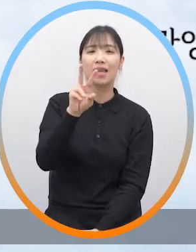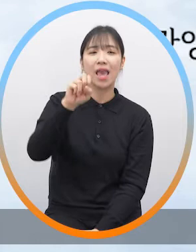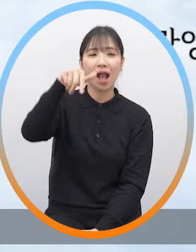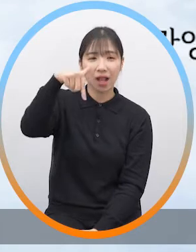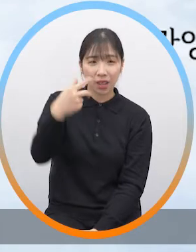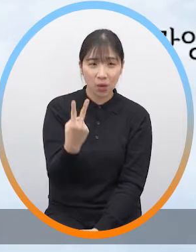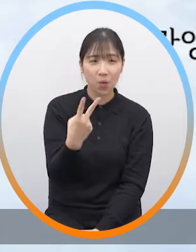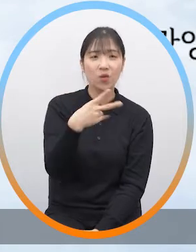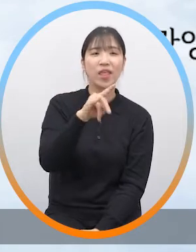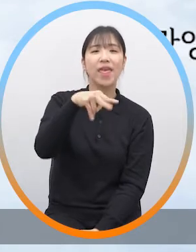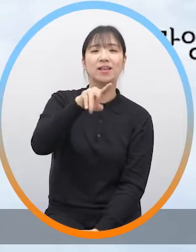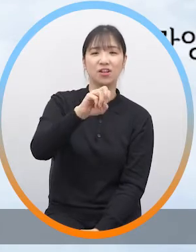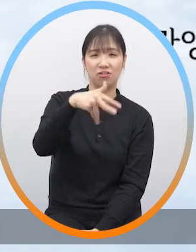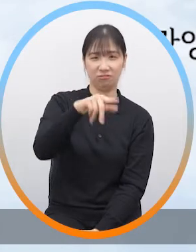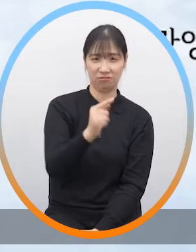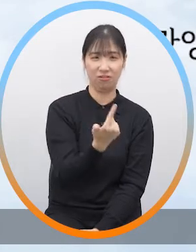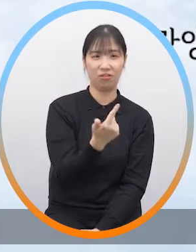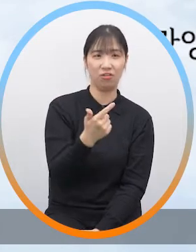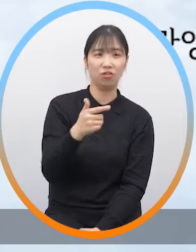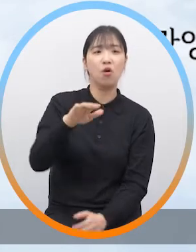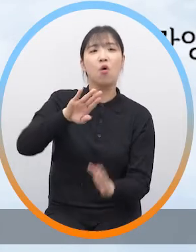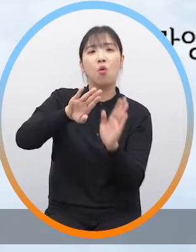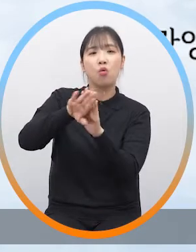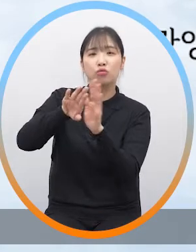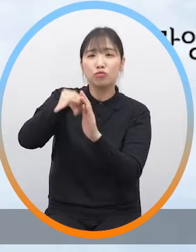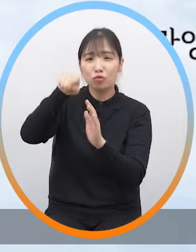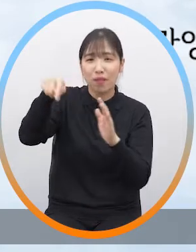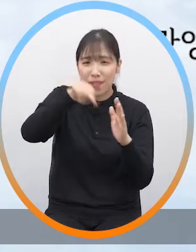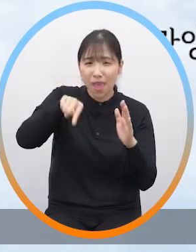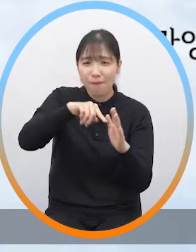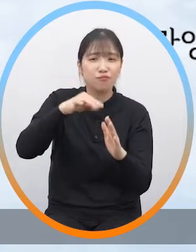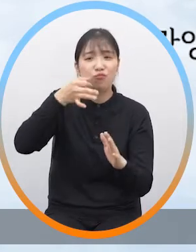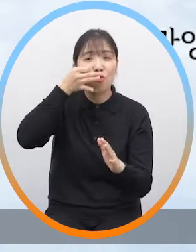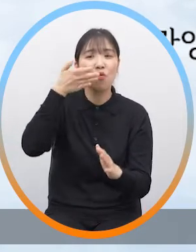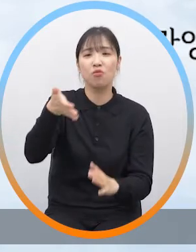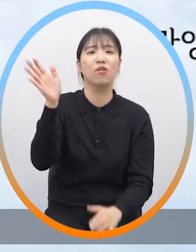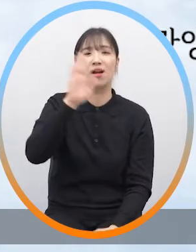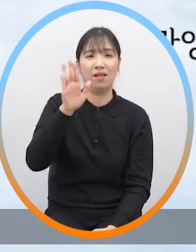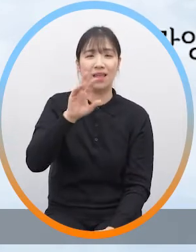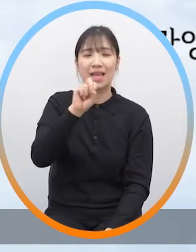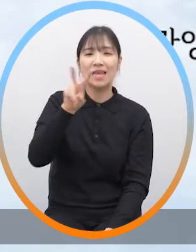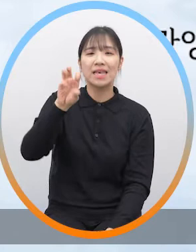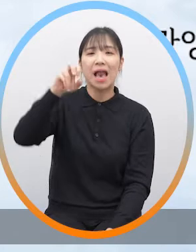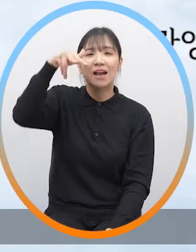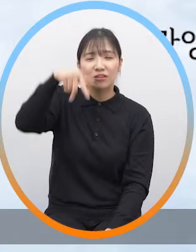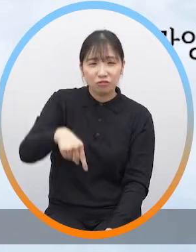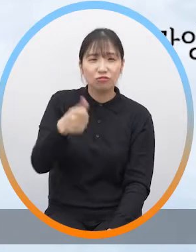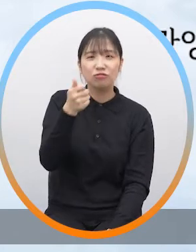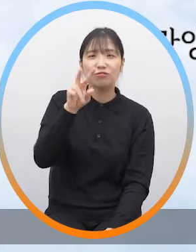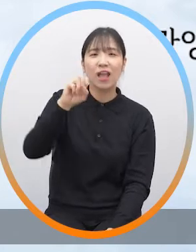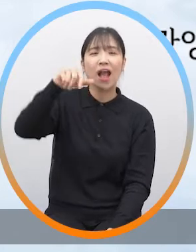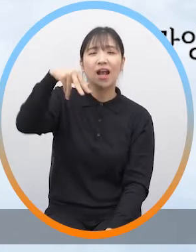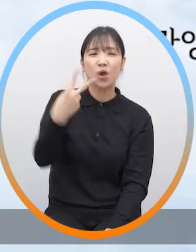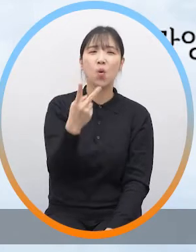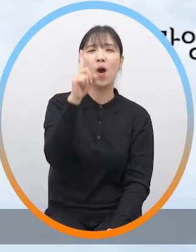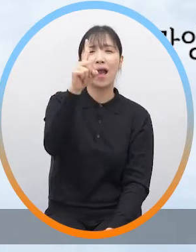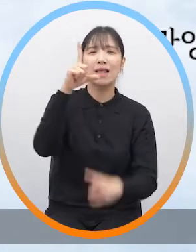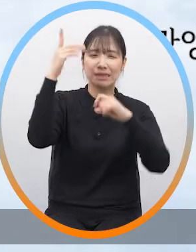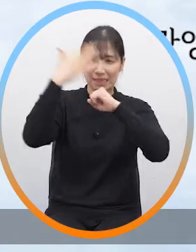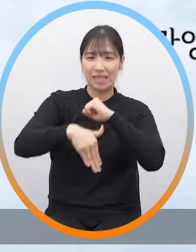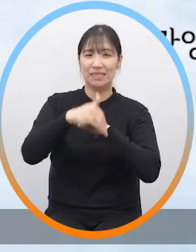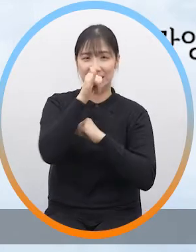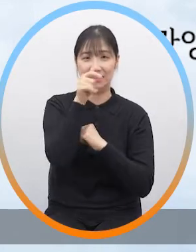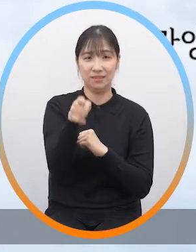광양향교 대성전이고요. 오른쪽에 보통 이 대성전 내부는 보여주지 않는데 양주향교에 찍힌 사진이 있어서 보여드리면